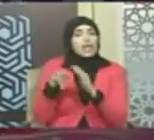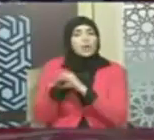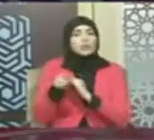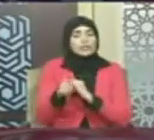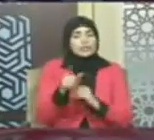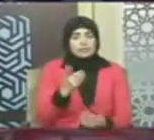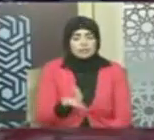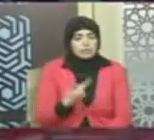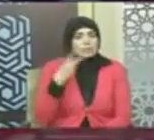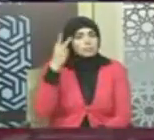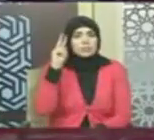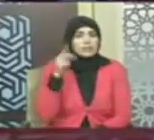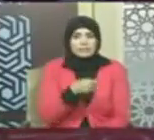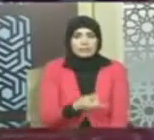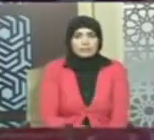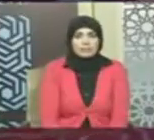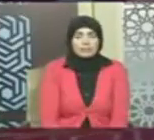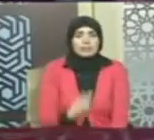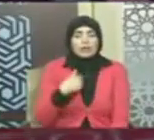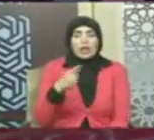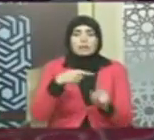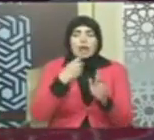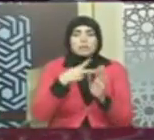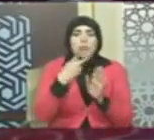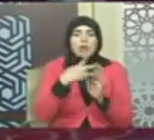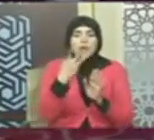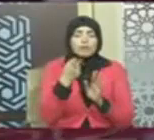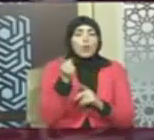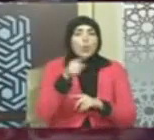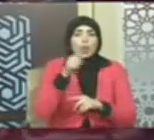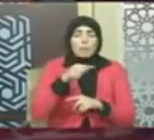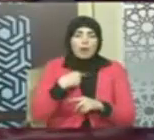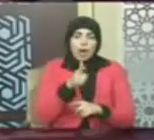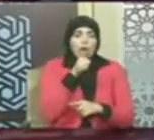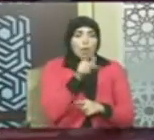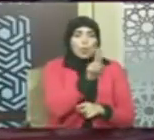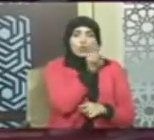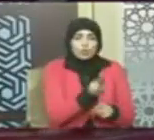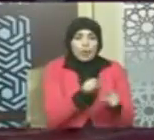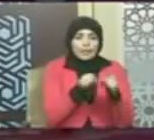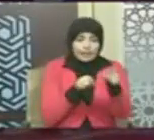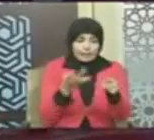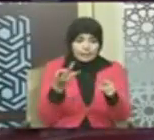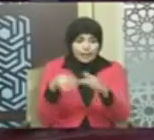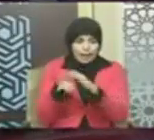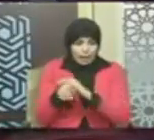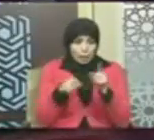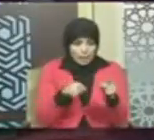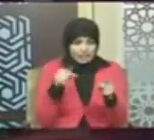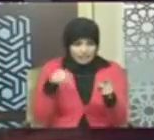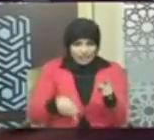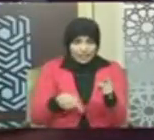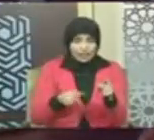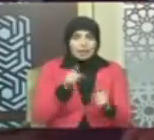الله؟ ثلاث مرات مختلفة، في كل مرة يقول له النبي صلى الله عليه وسلم: ألا تتزوج